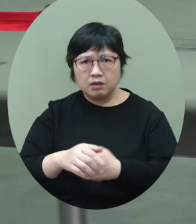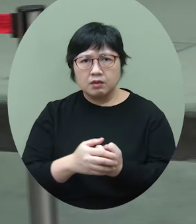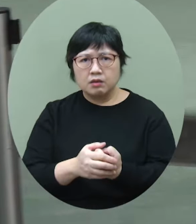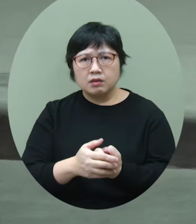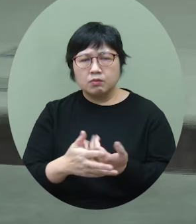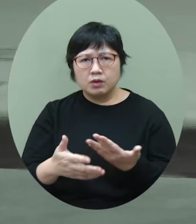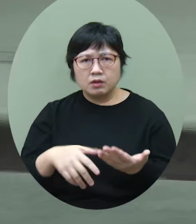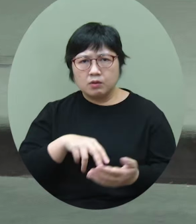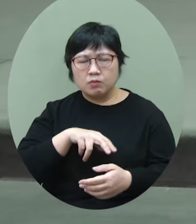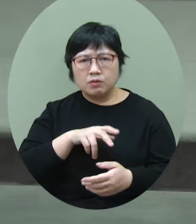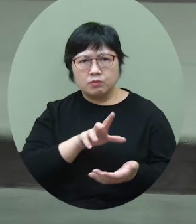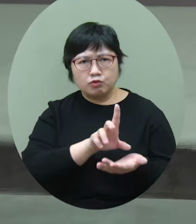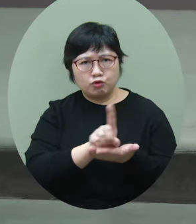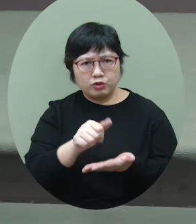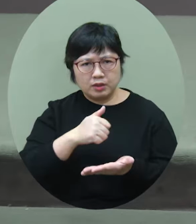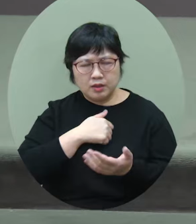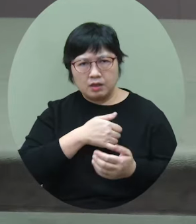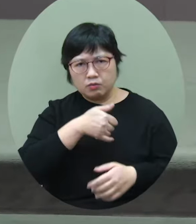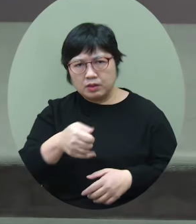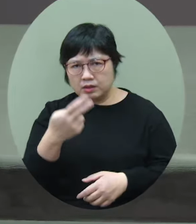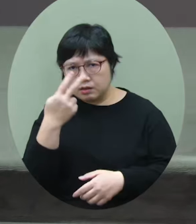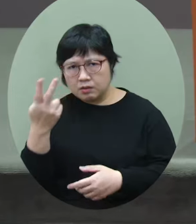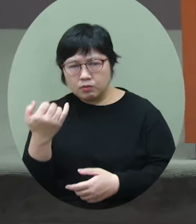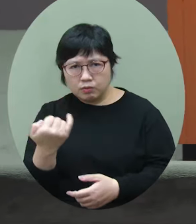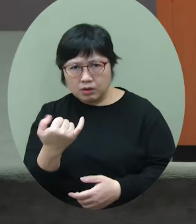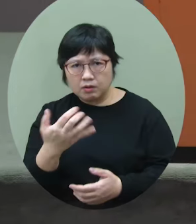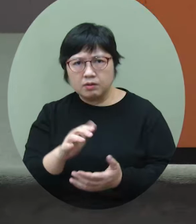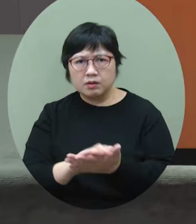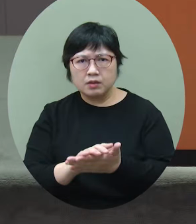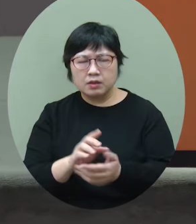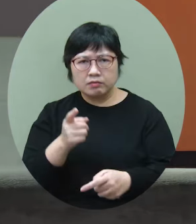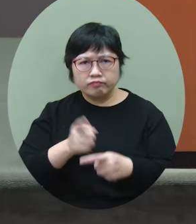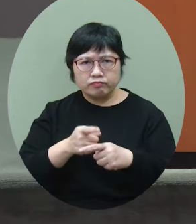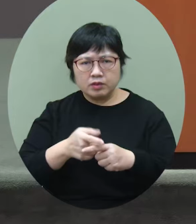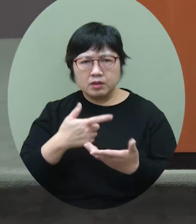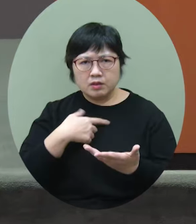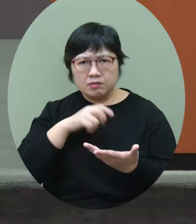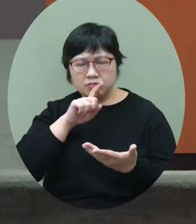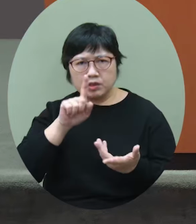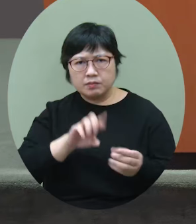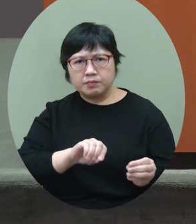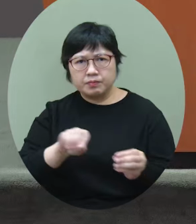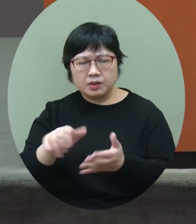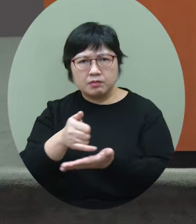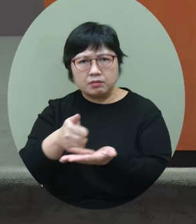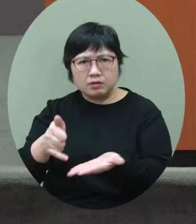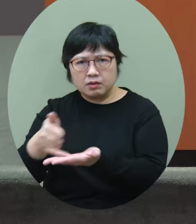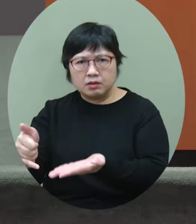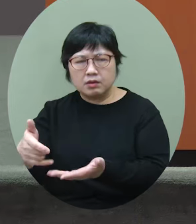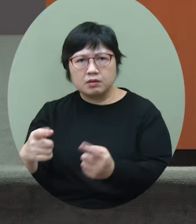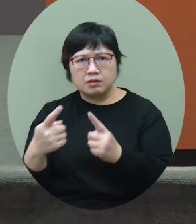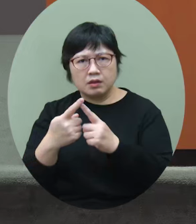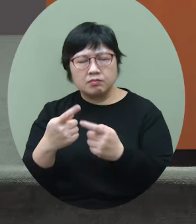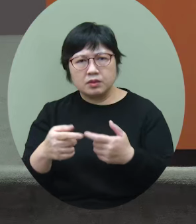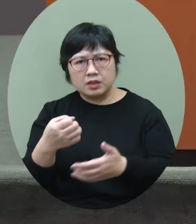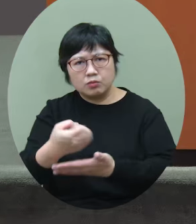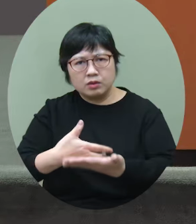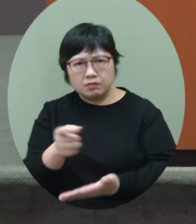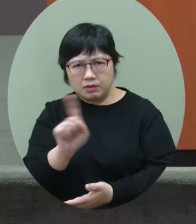找專家下去看過呢？咩條件先會真係撤離呢個第七座嘅居民咧？第二就係